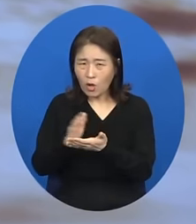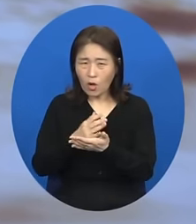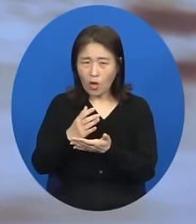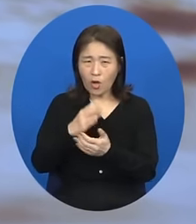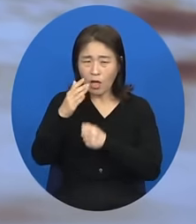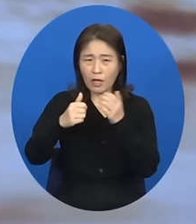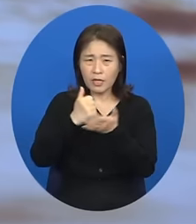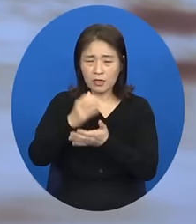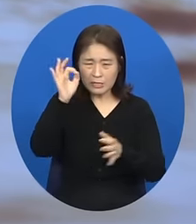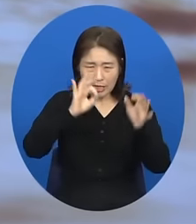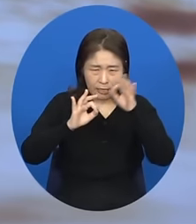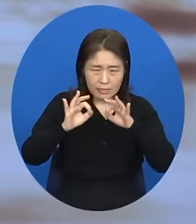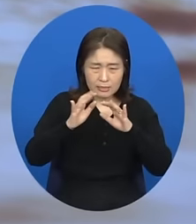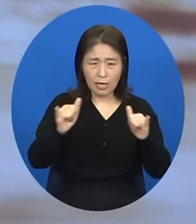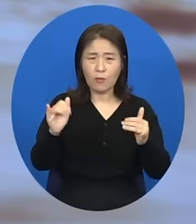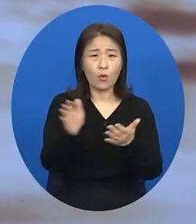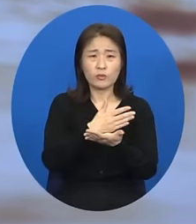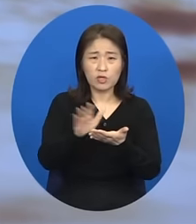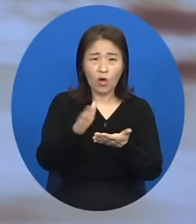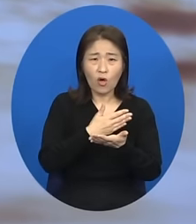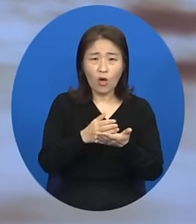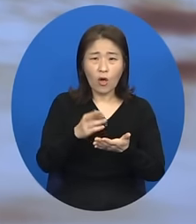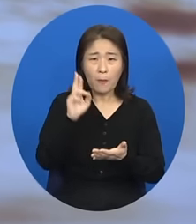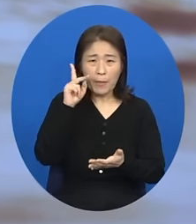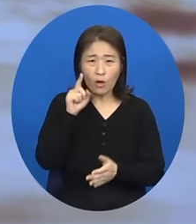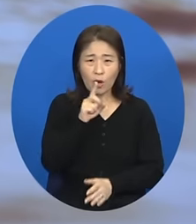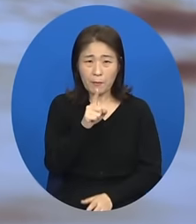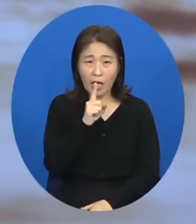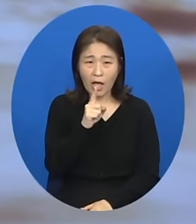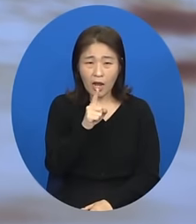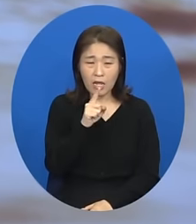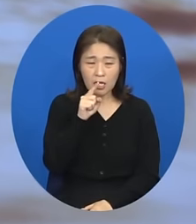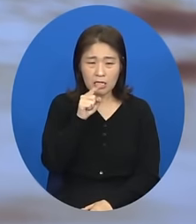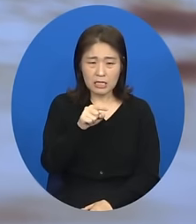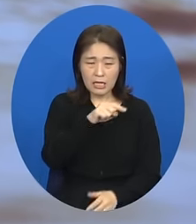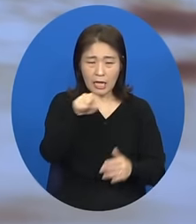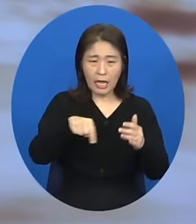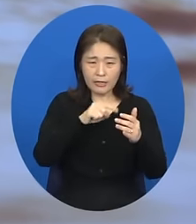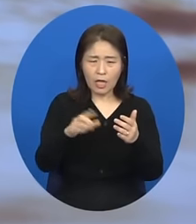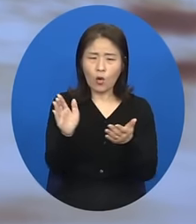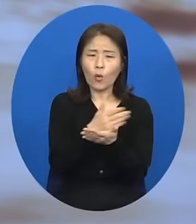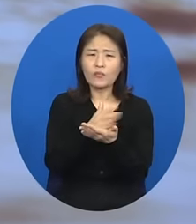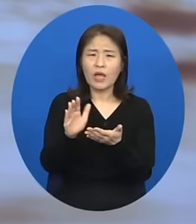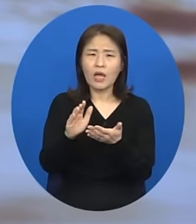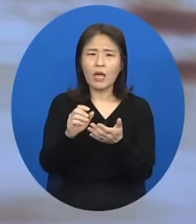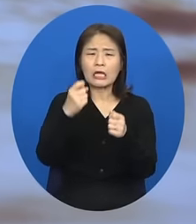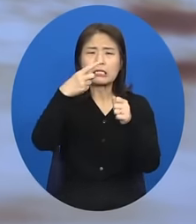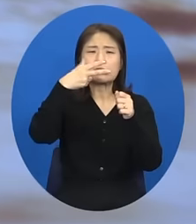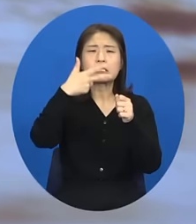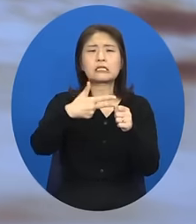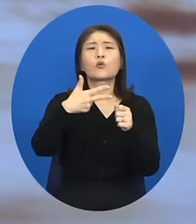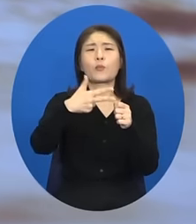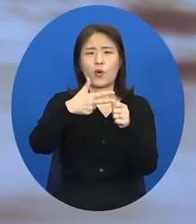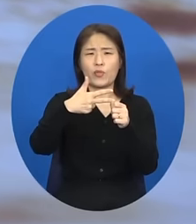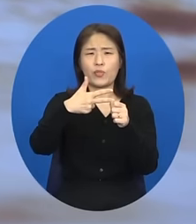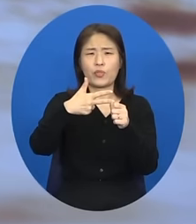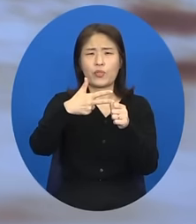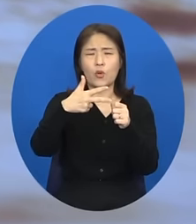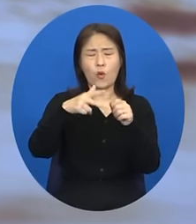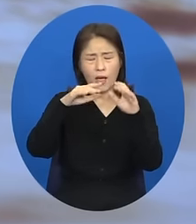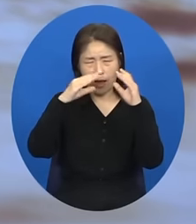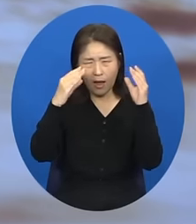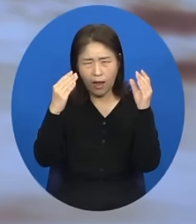표현이 총 7번 나옵니다. 이는 완전수를 의미해요. 어떤 의미죠? 사람에게는